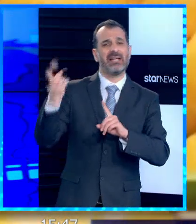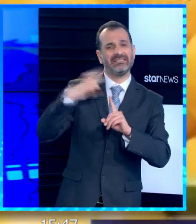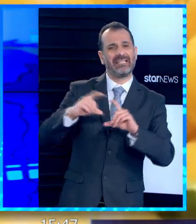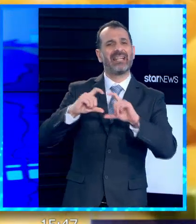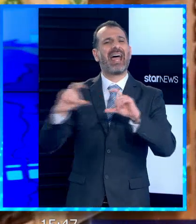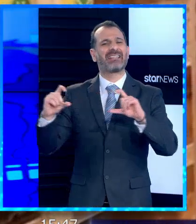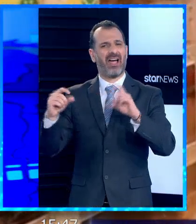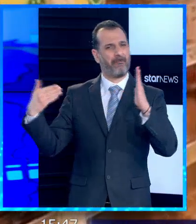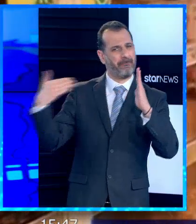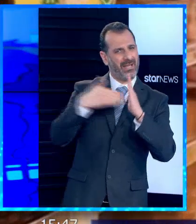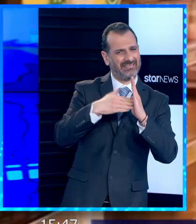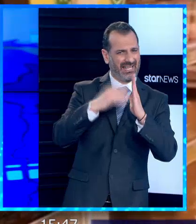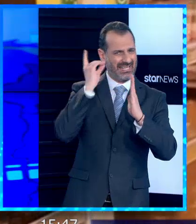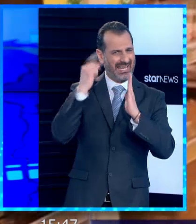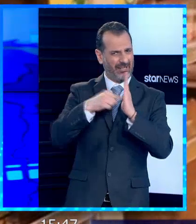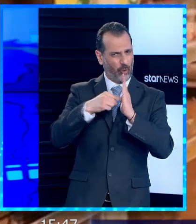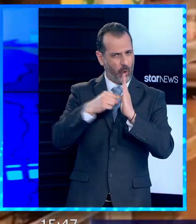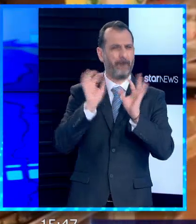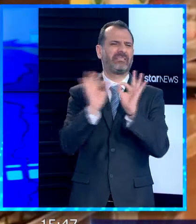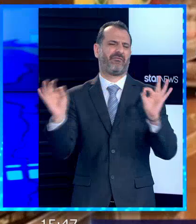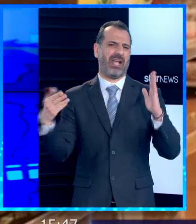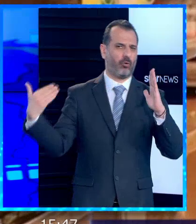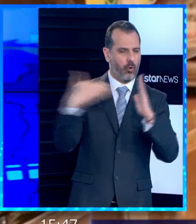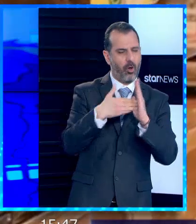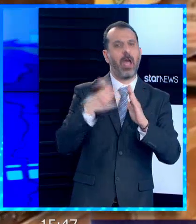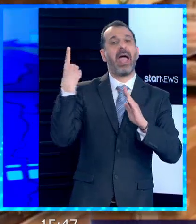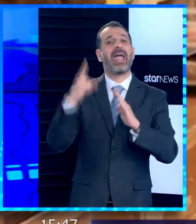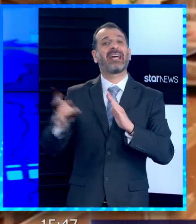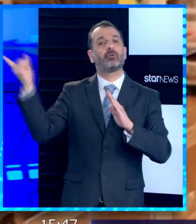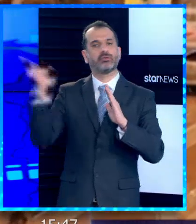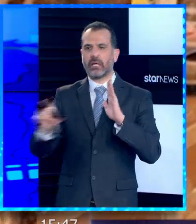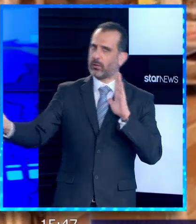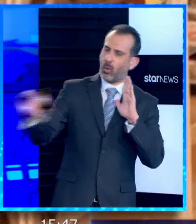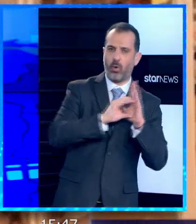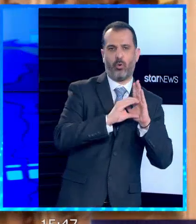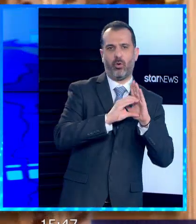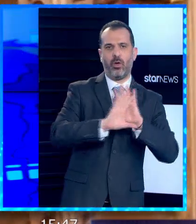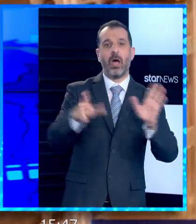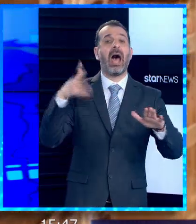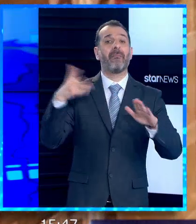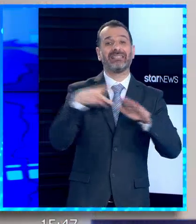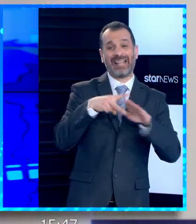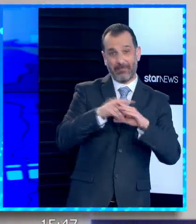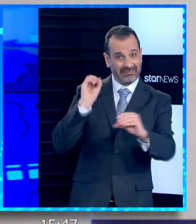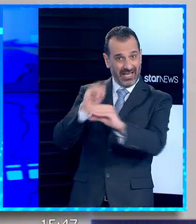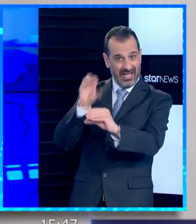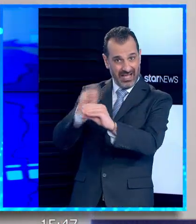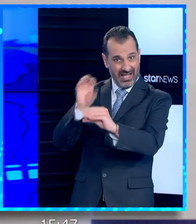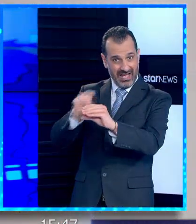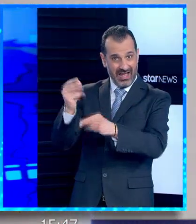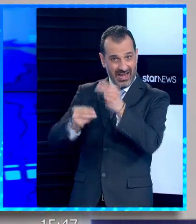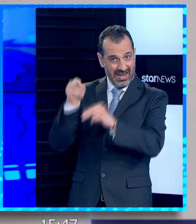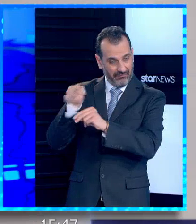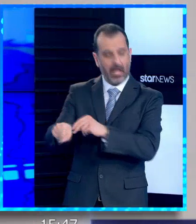στο κινητό παίρνει ο δικαιούχος το 100% της επιδότησης. Και στην τράπεζα η επιδότηση φτάνει στο